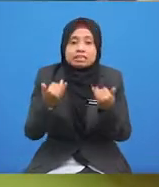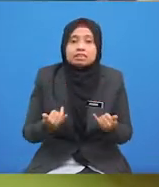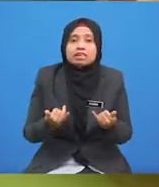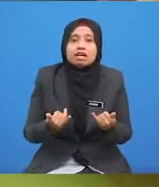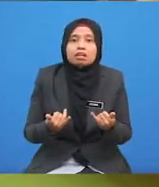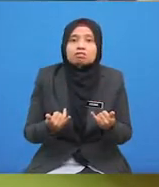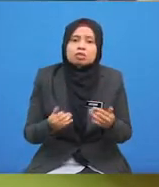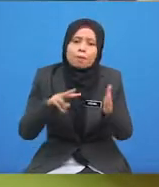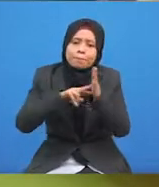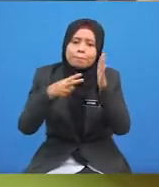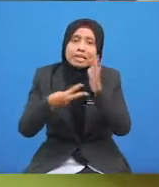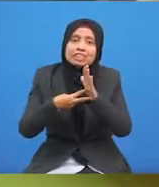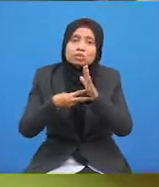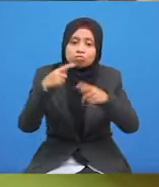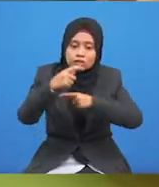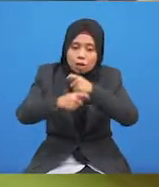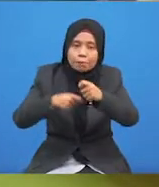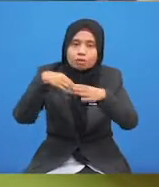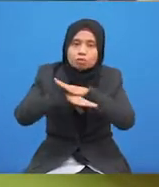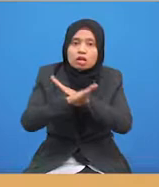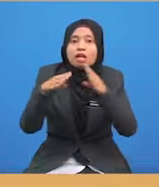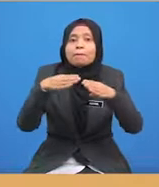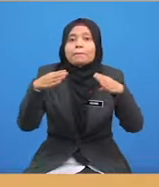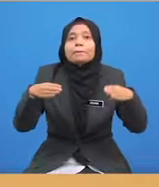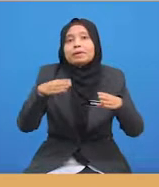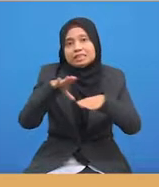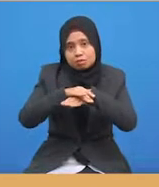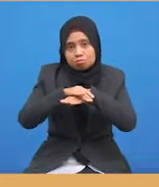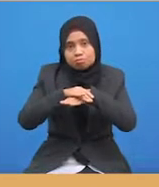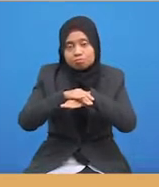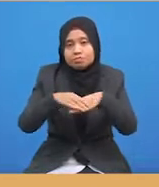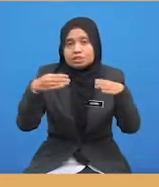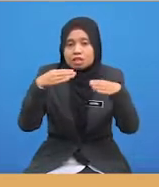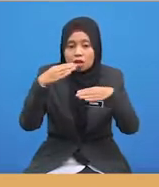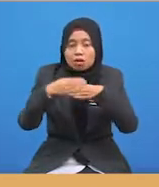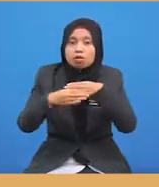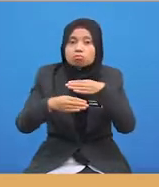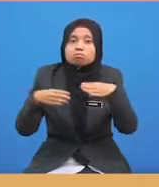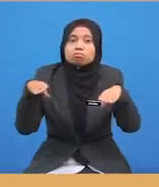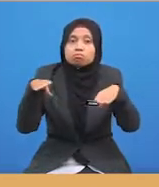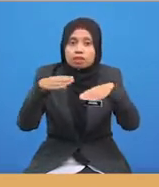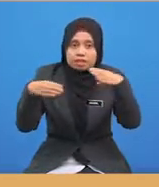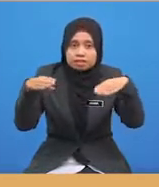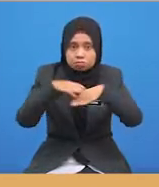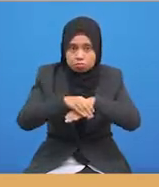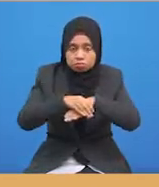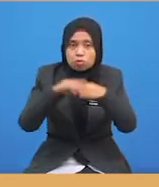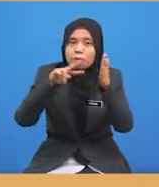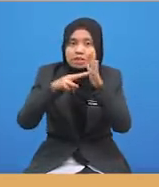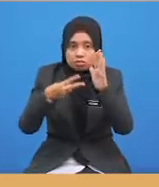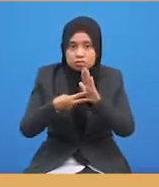Apakah pula maksud tamadun dalam bahasa Melayu? Dalam bahasa Melayu, tamadun